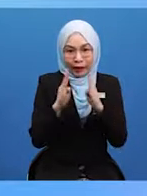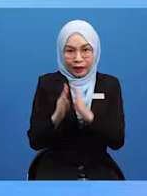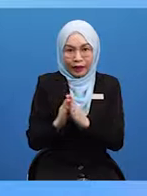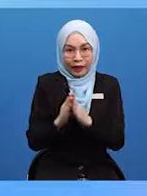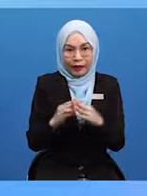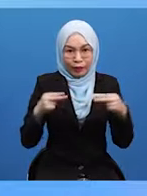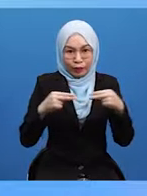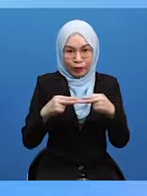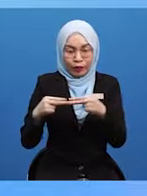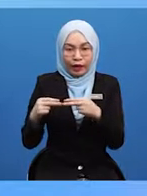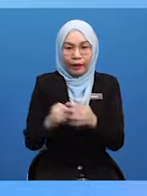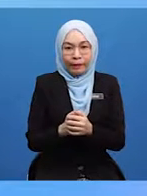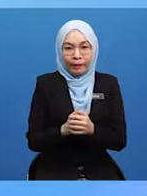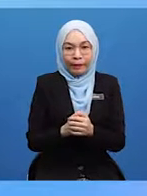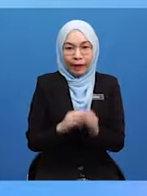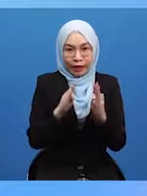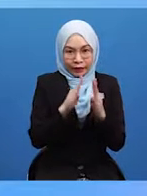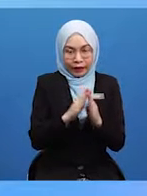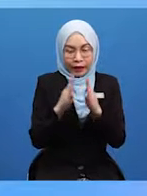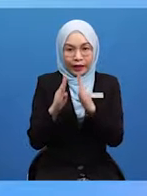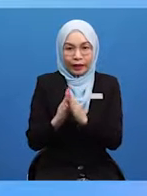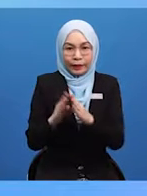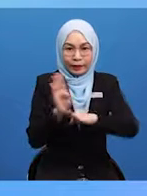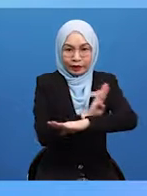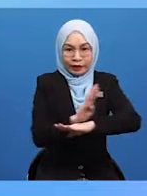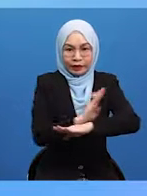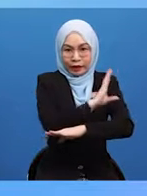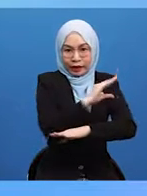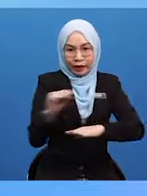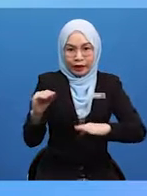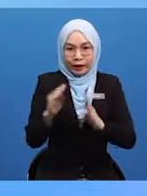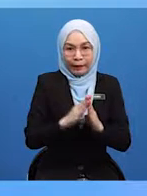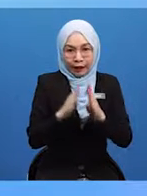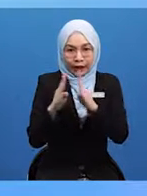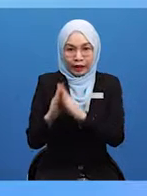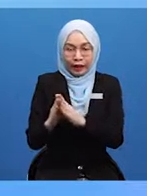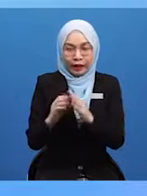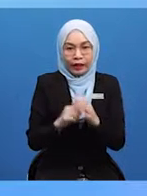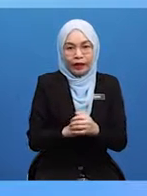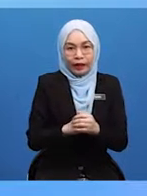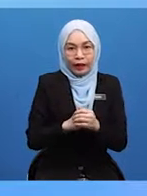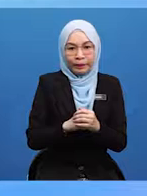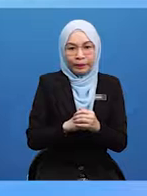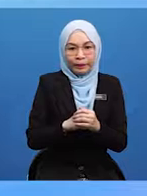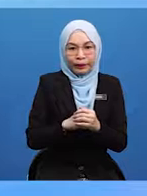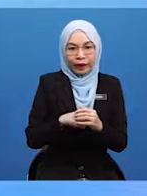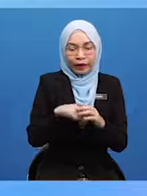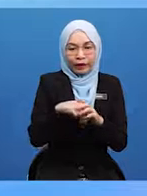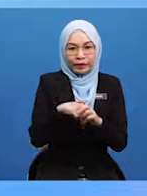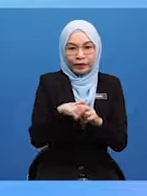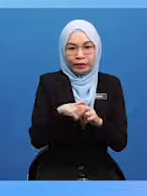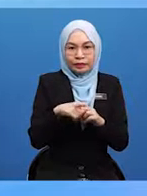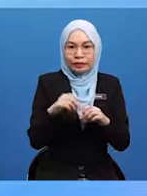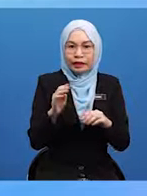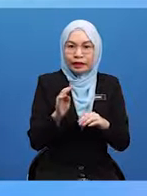maklumat, bandar perindustrian dan bandar pelabuhan. Bandar pelancongan